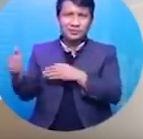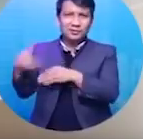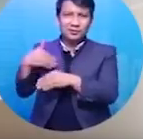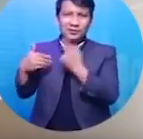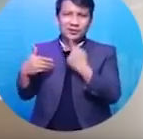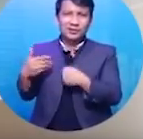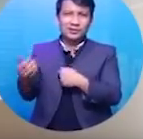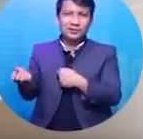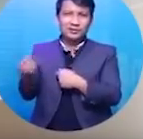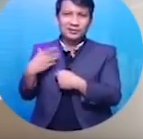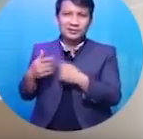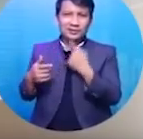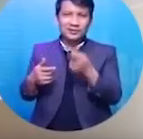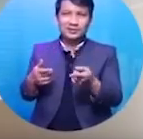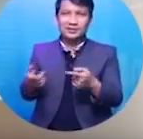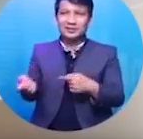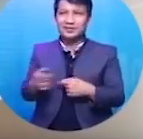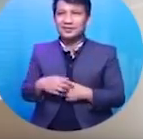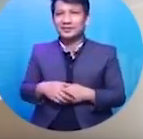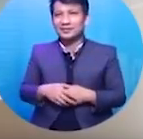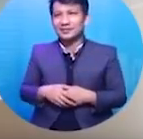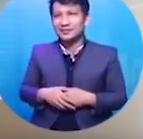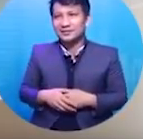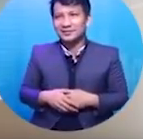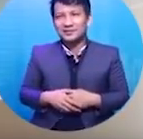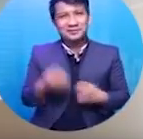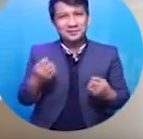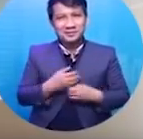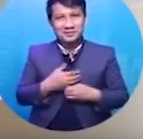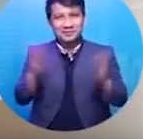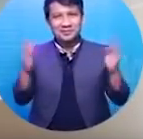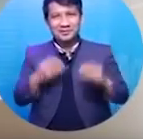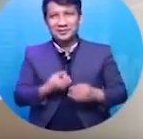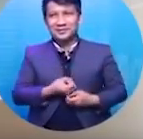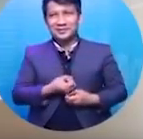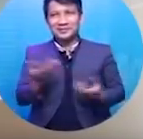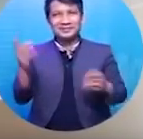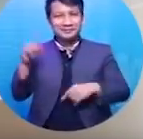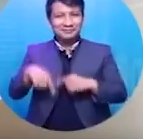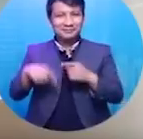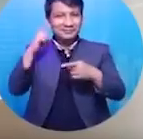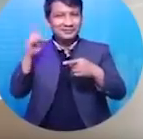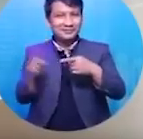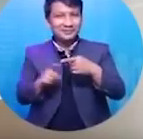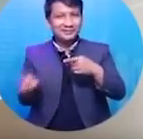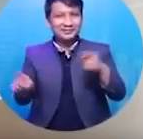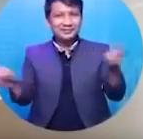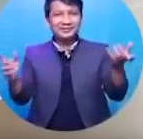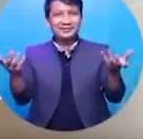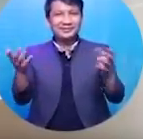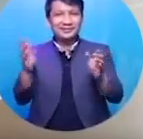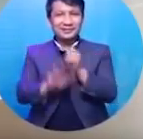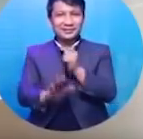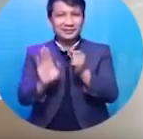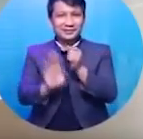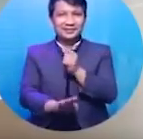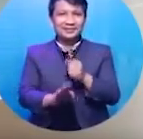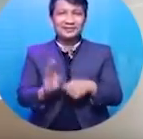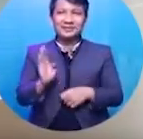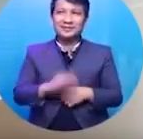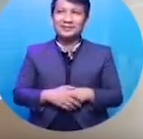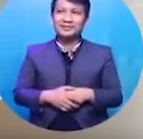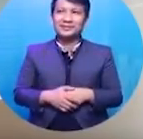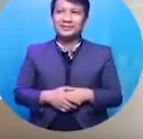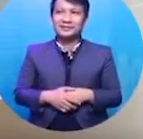sa lab. Kumislab daw po sa harap, kaya daw po ako nagulat. Kaya ako yun na. Ah, ito, nawala po ako ng premyo. Nawala?